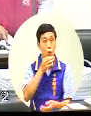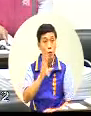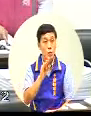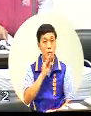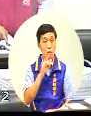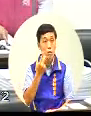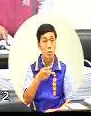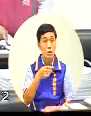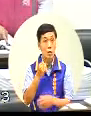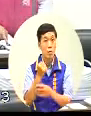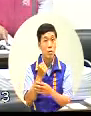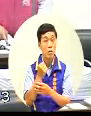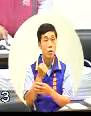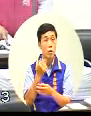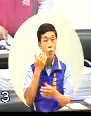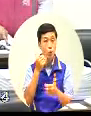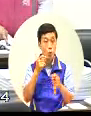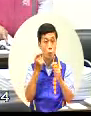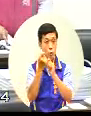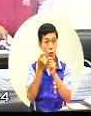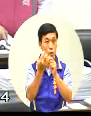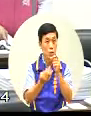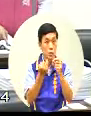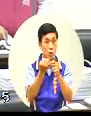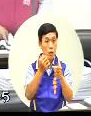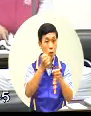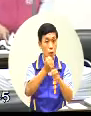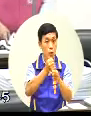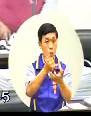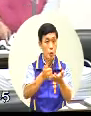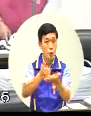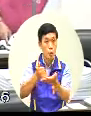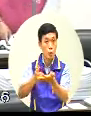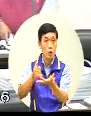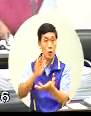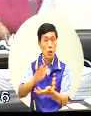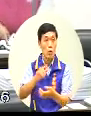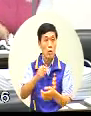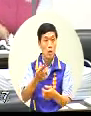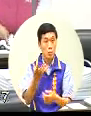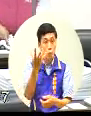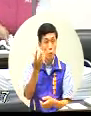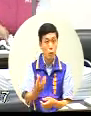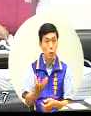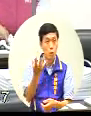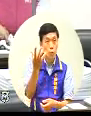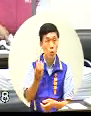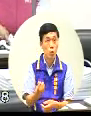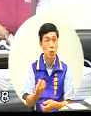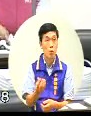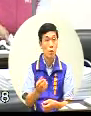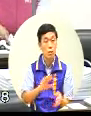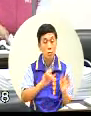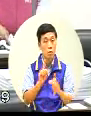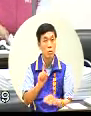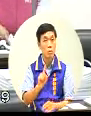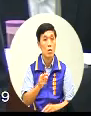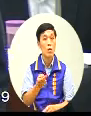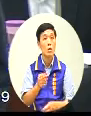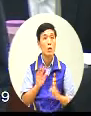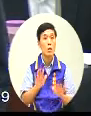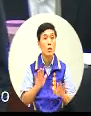果这几年又有退休的话，这个量你们有没有先预估起来？ 是因为目前因为